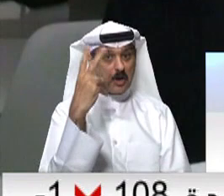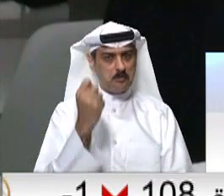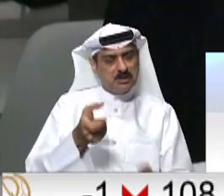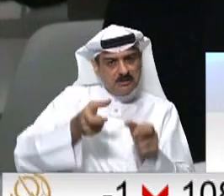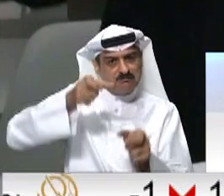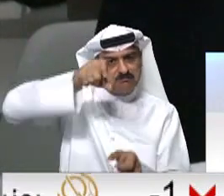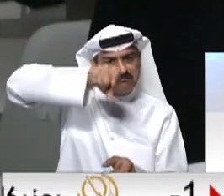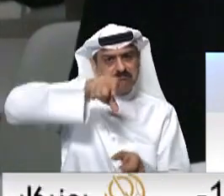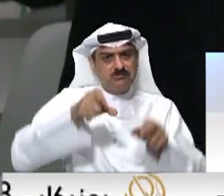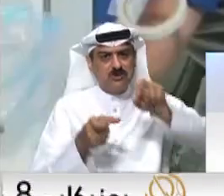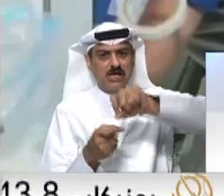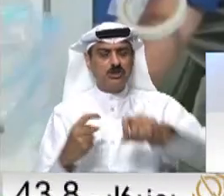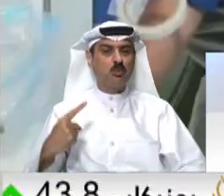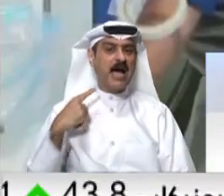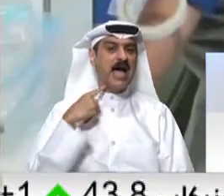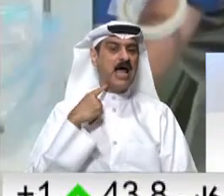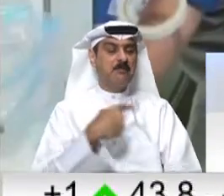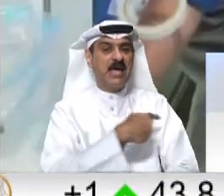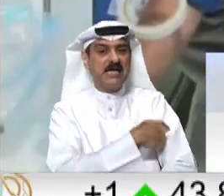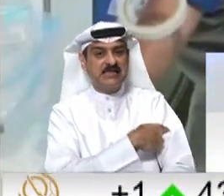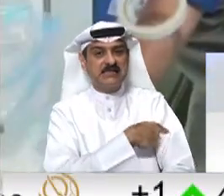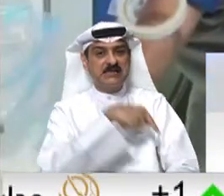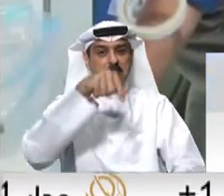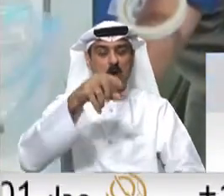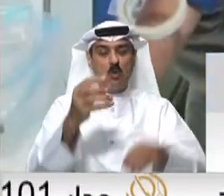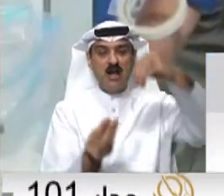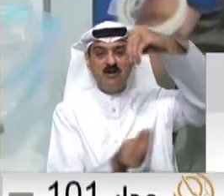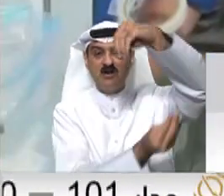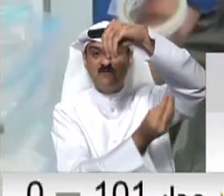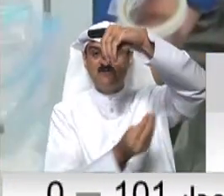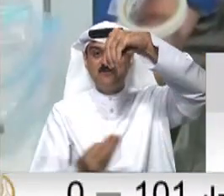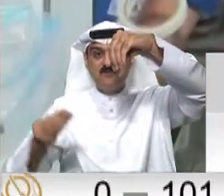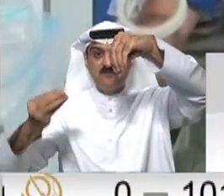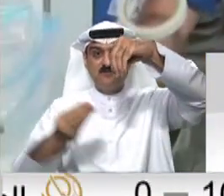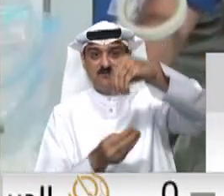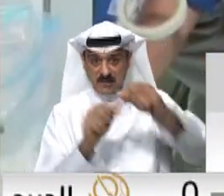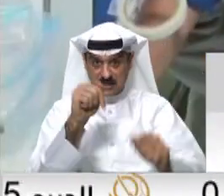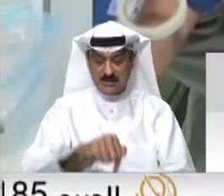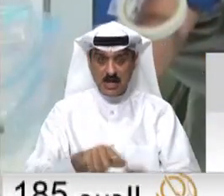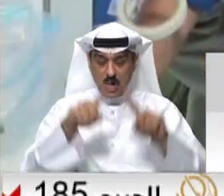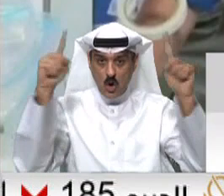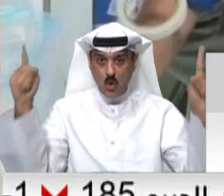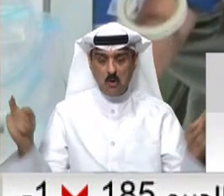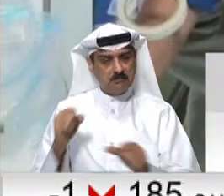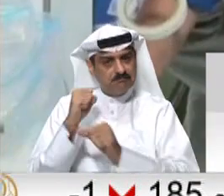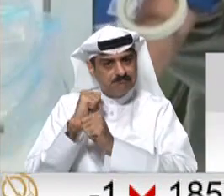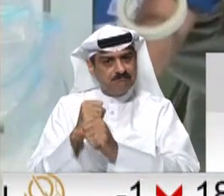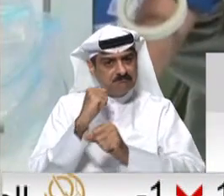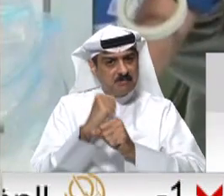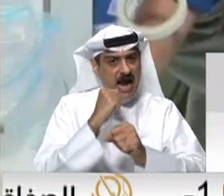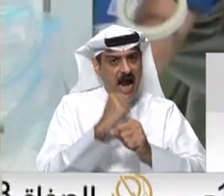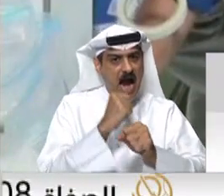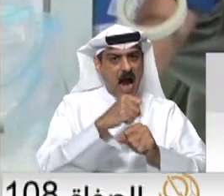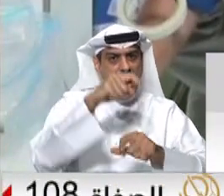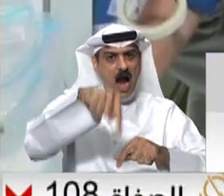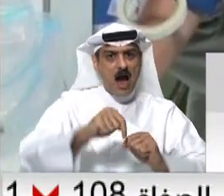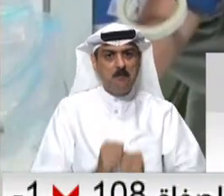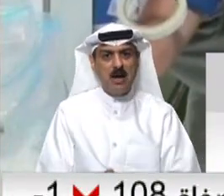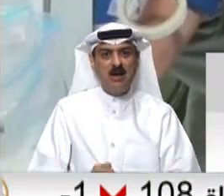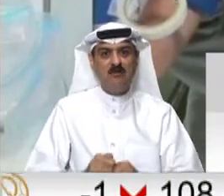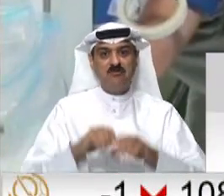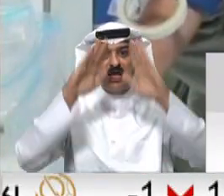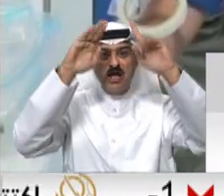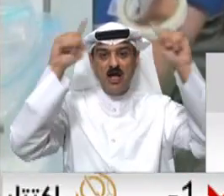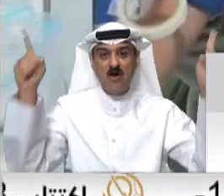علميه حول الصحه والطب والفيزياء والفلك بالاضافه الى القيام بالعديد من المهام الروتينيه على متن